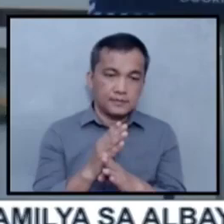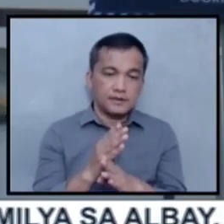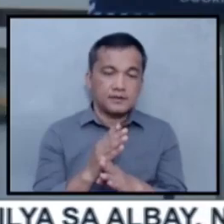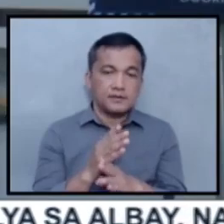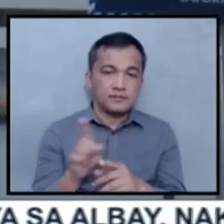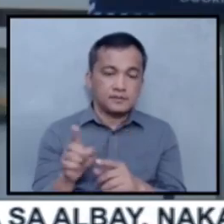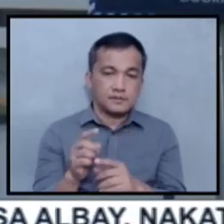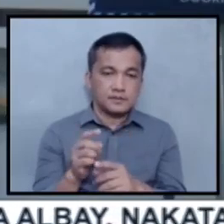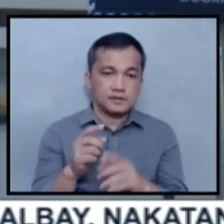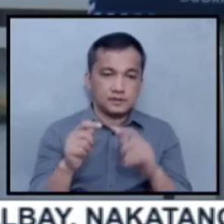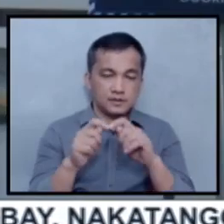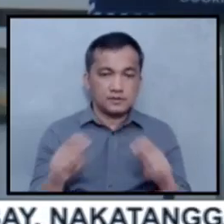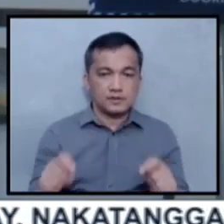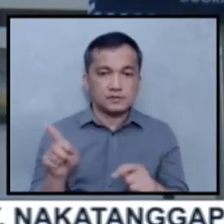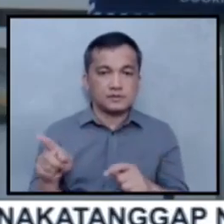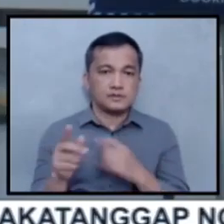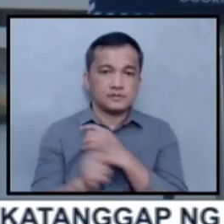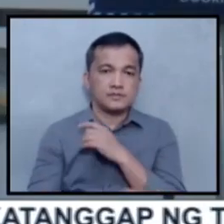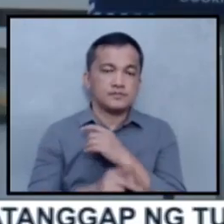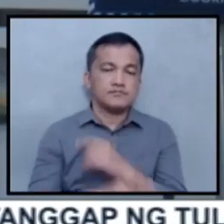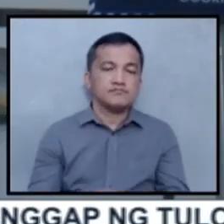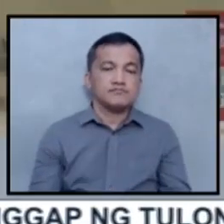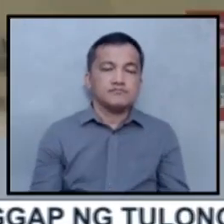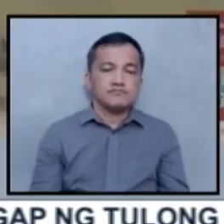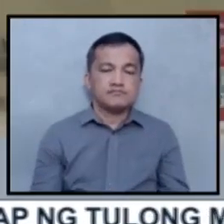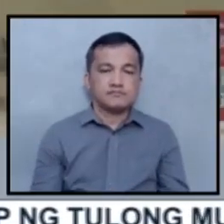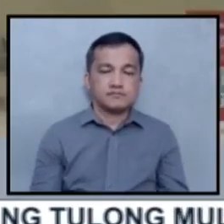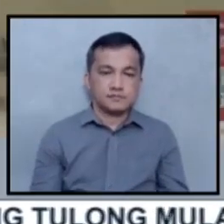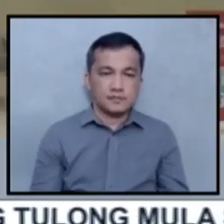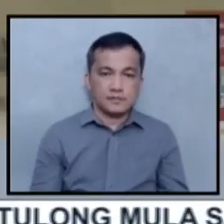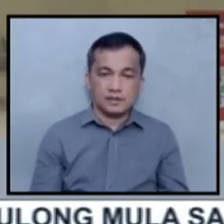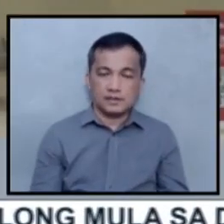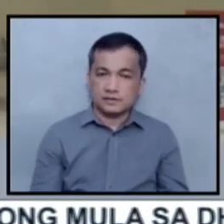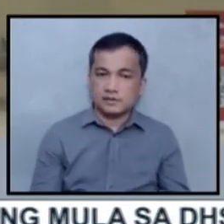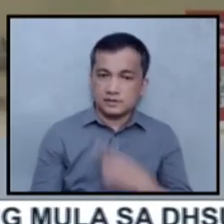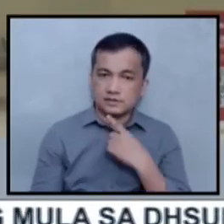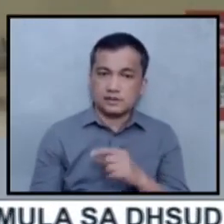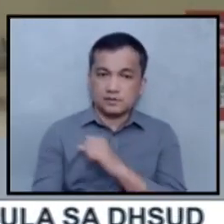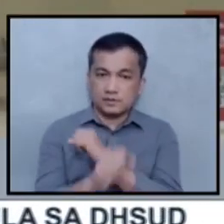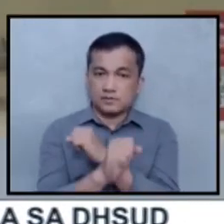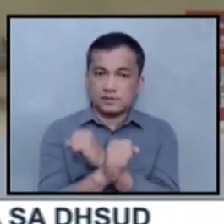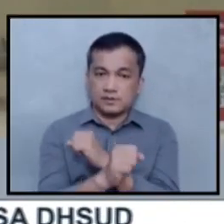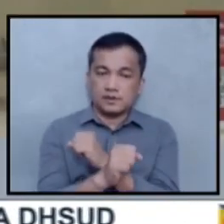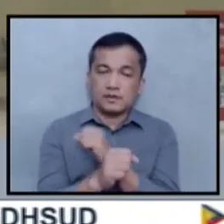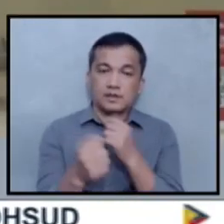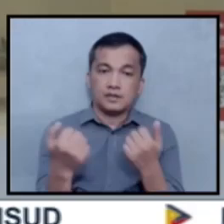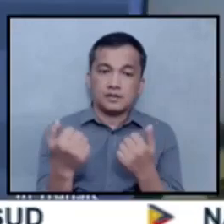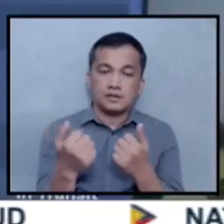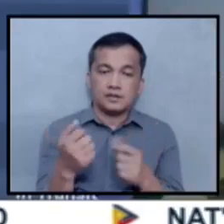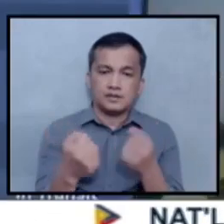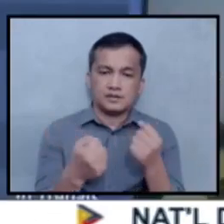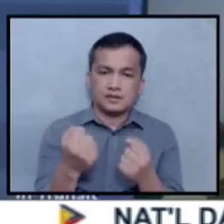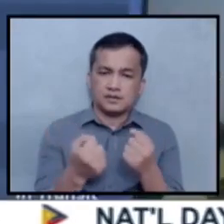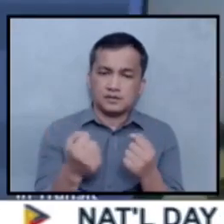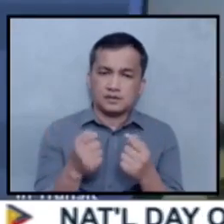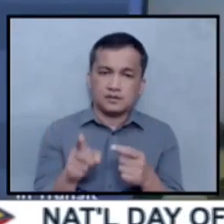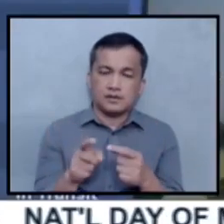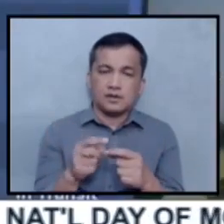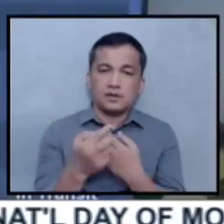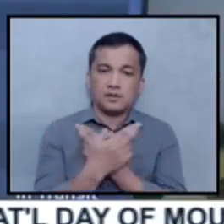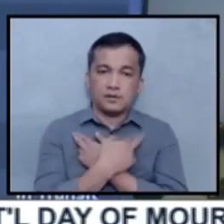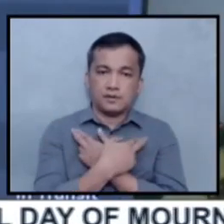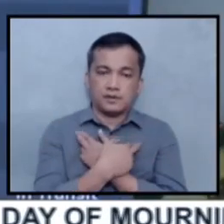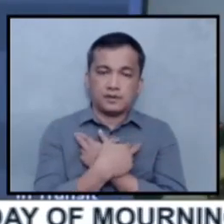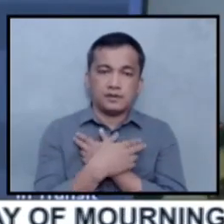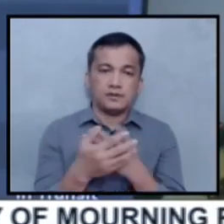sa mga bus terminal sa naturang probinsya. Sinisiguro naman nilang nagre-relyebo ang mga driver para magkaroon ng sapat na pahinga sa kabila ng